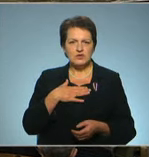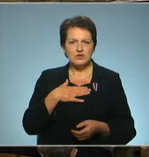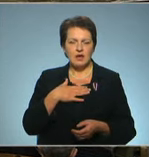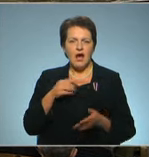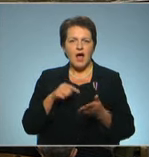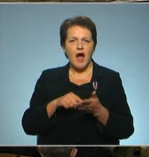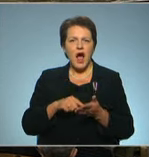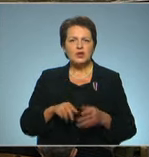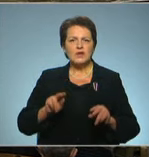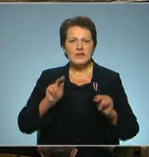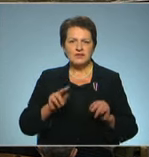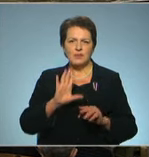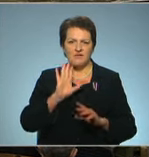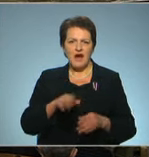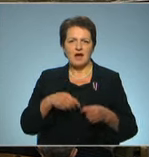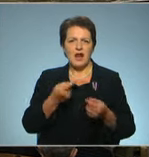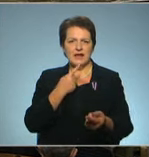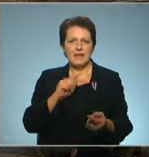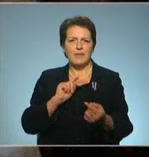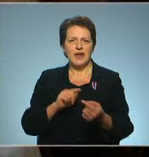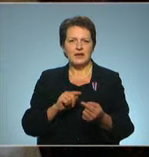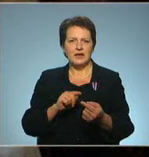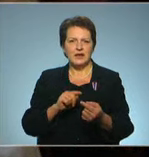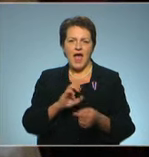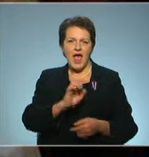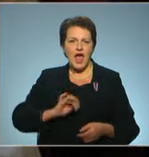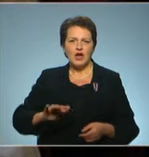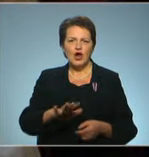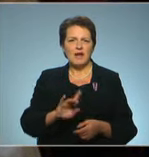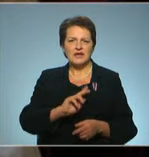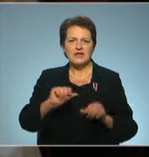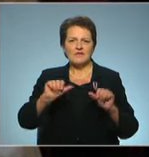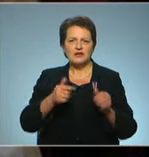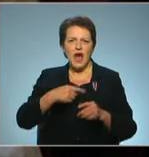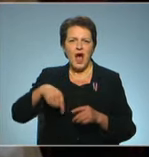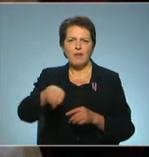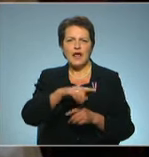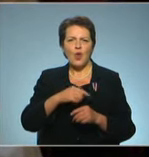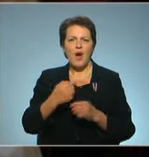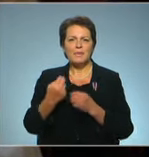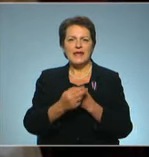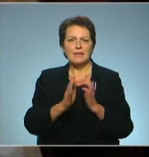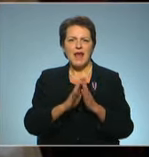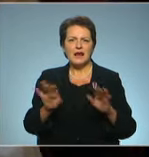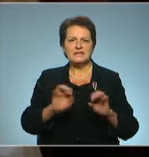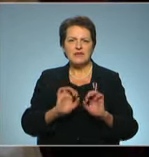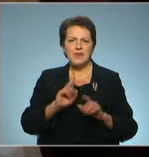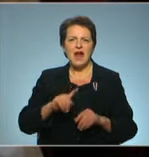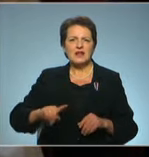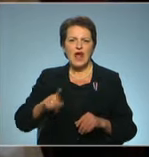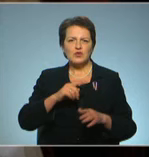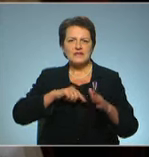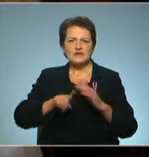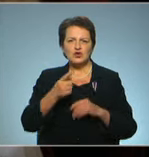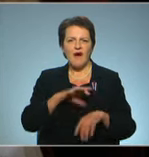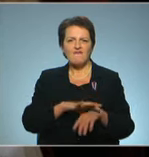Kādu ticību varam likt pretī? Eiropa, kas ir veidojusies ap lielo Bībeles stāstu par tautas iziešanu no